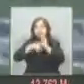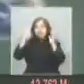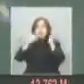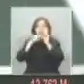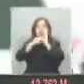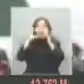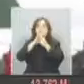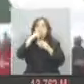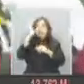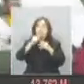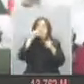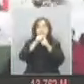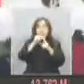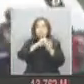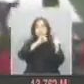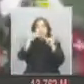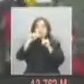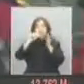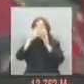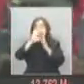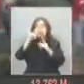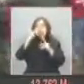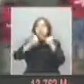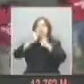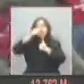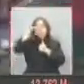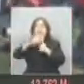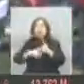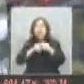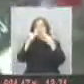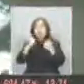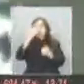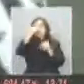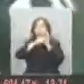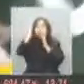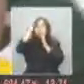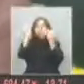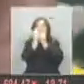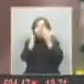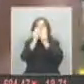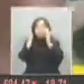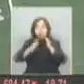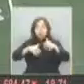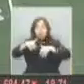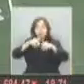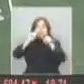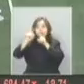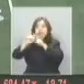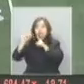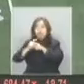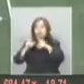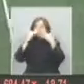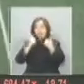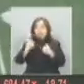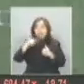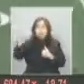มีสายนที่ผ่านมาแต่ว่าแข่งขันไม่ได้รวมถึงส่งคนกระทบต่ผู้เลนในหกด้วยอย่แลวก็ตามหลัจากมคำ